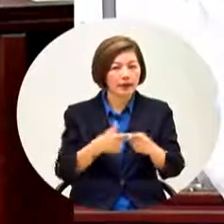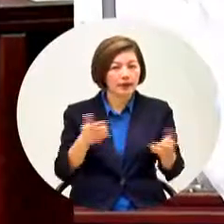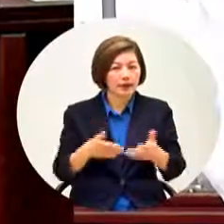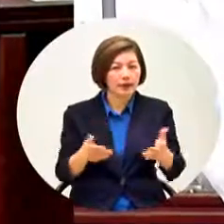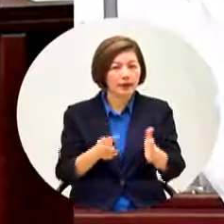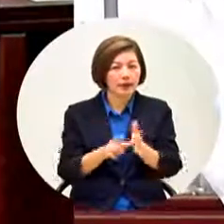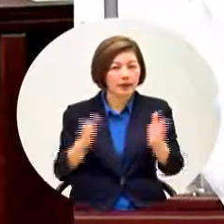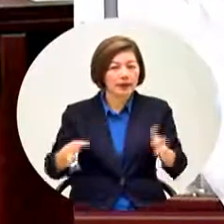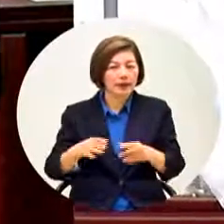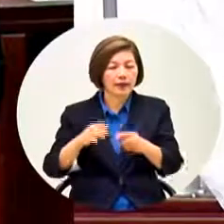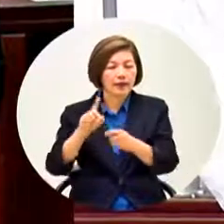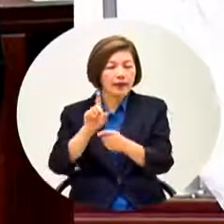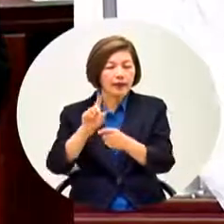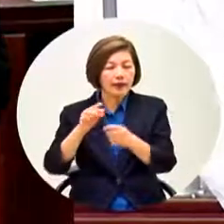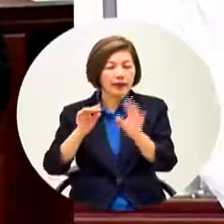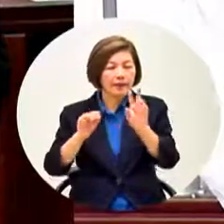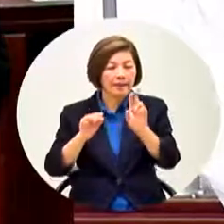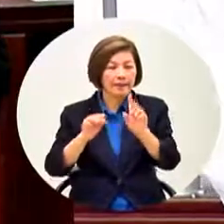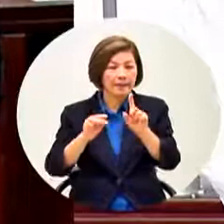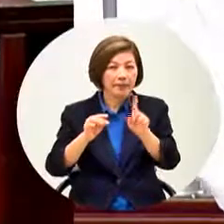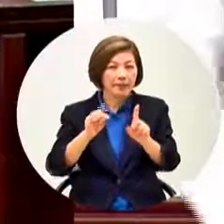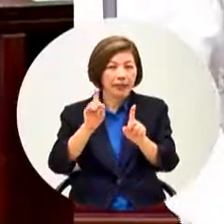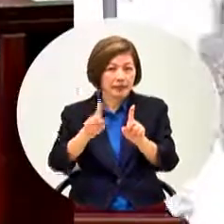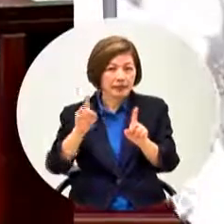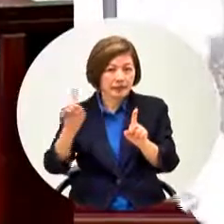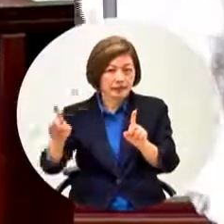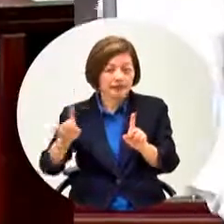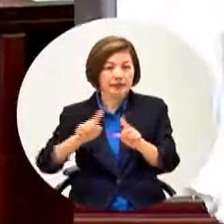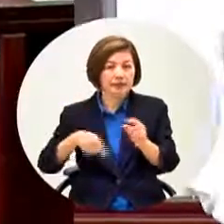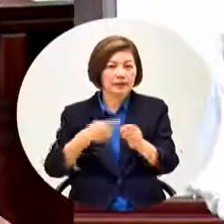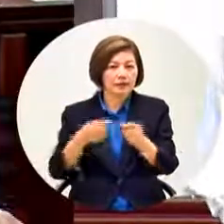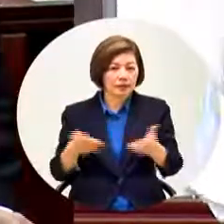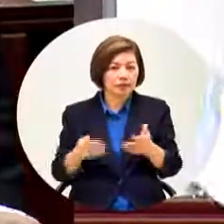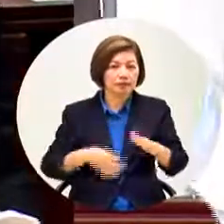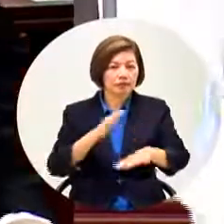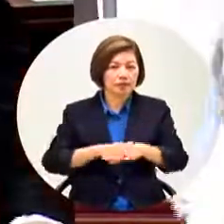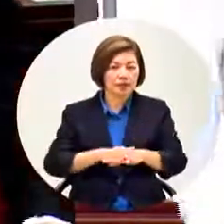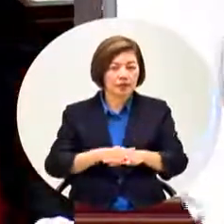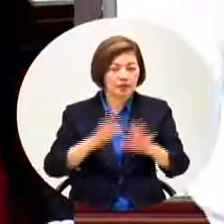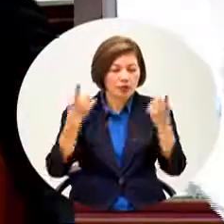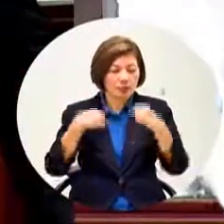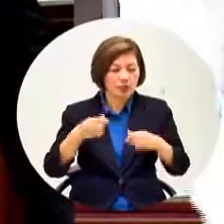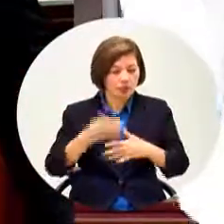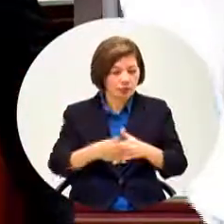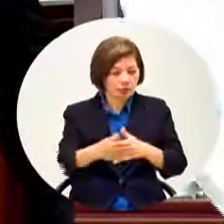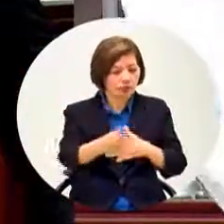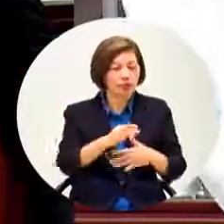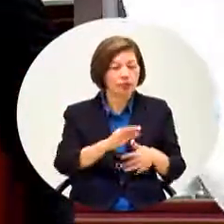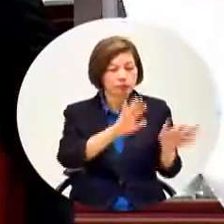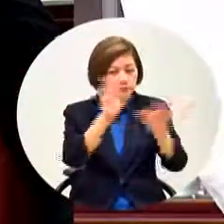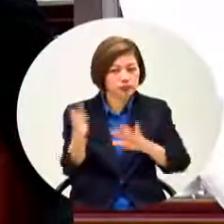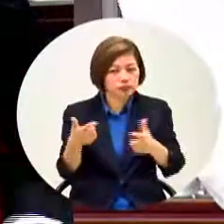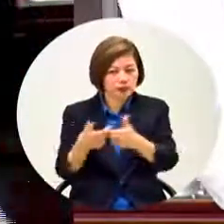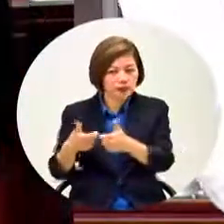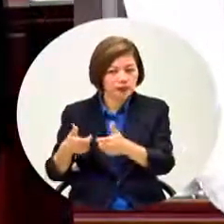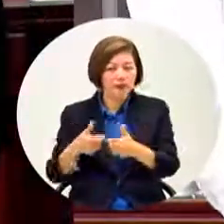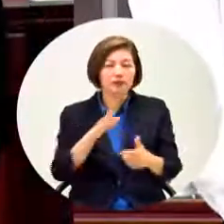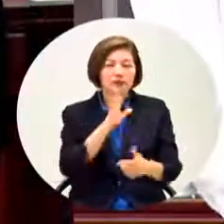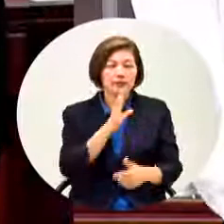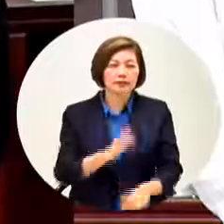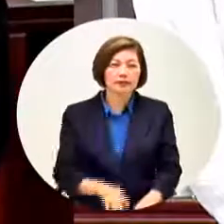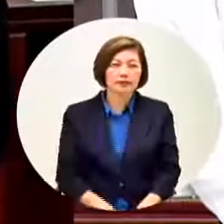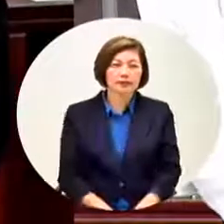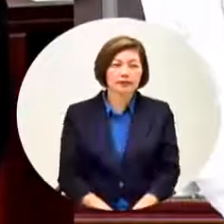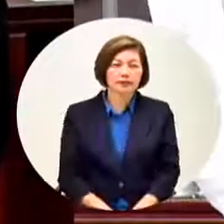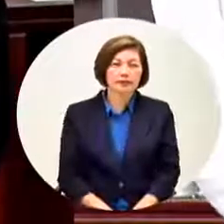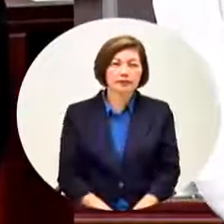117年完工。是， 啊，有确定？ 咱目前的进度是照安呢，啊，目前进度完啦，符合预期。是， 哦，啊，即马